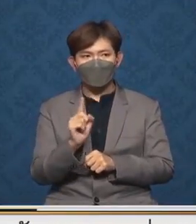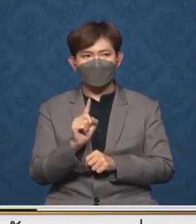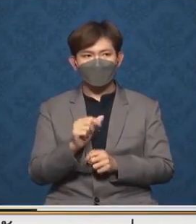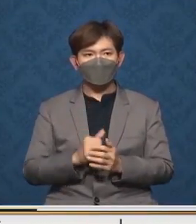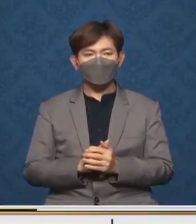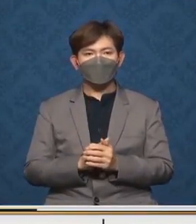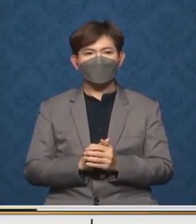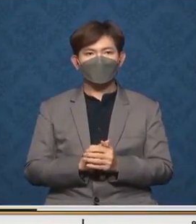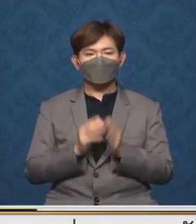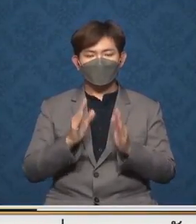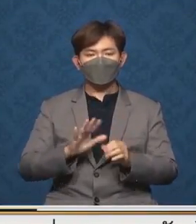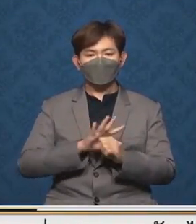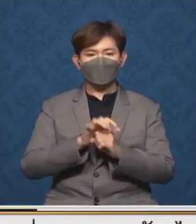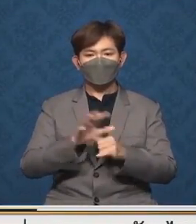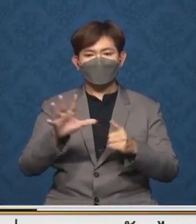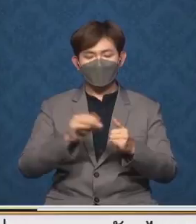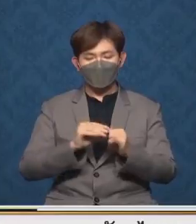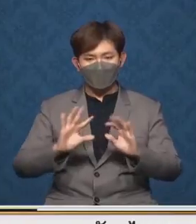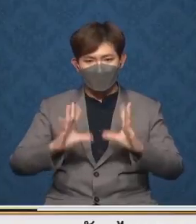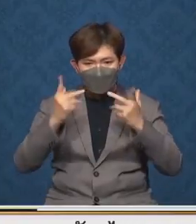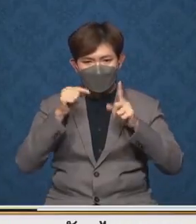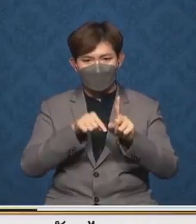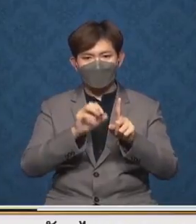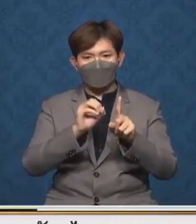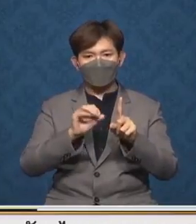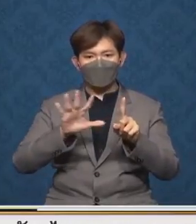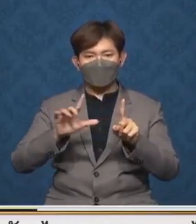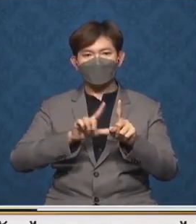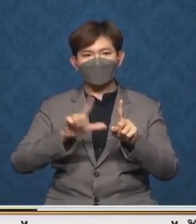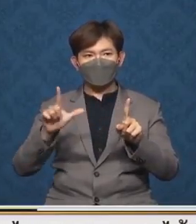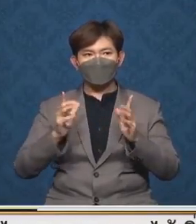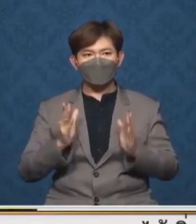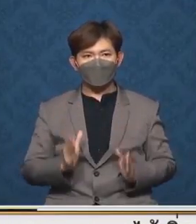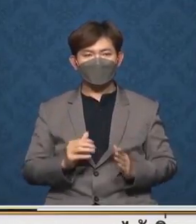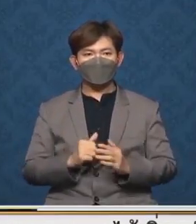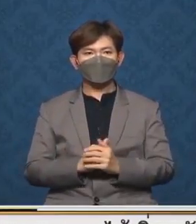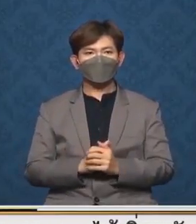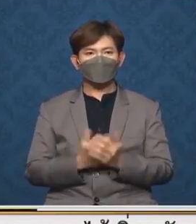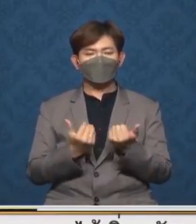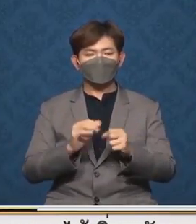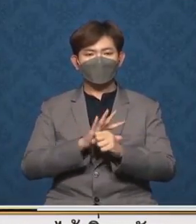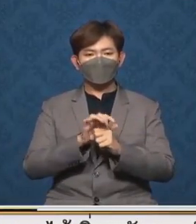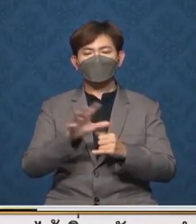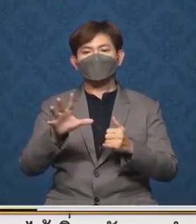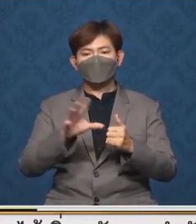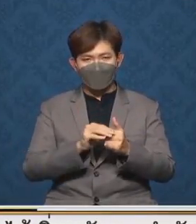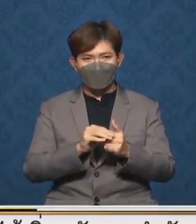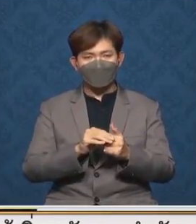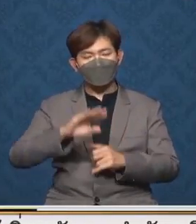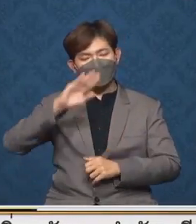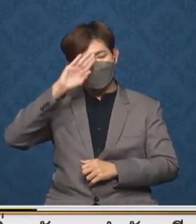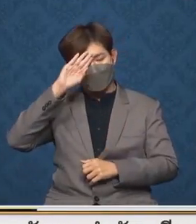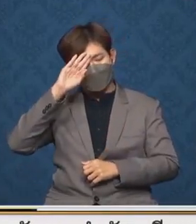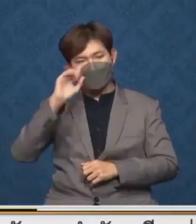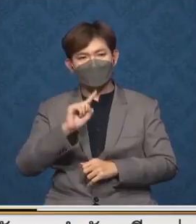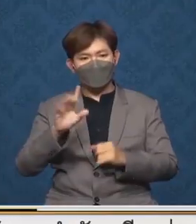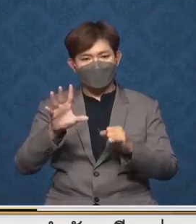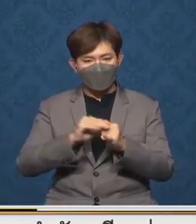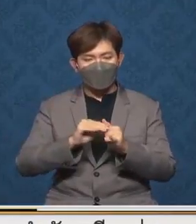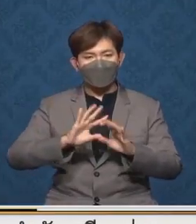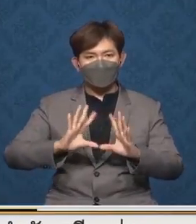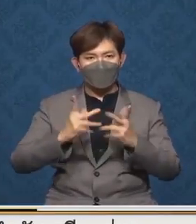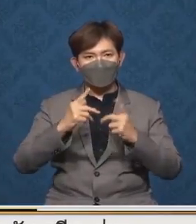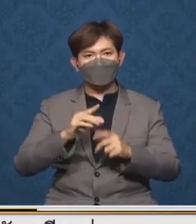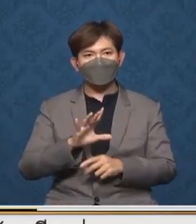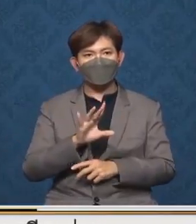ให้ว่ามันหายป่วยไปแล้ว 1.05 ล้านคนนะครับถึงแม้จะติดเชื้อจนป่วยก็มีการหายป่วย85ค